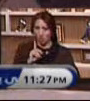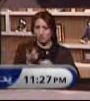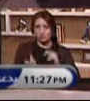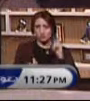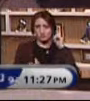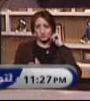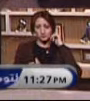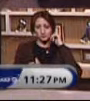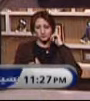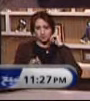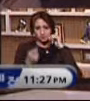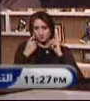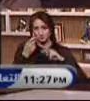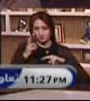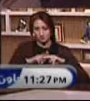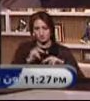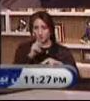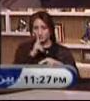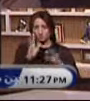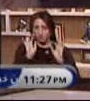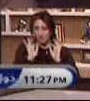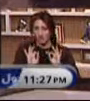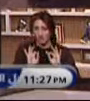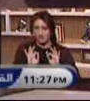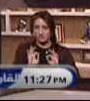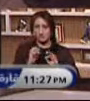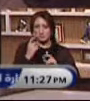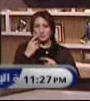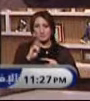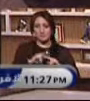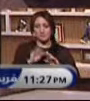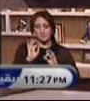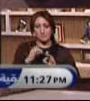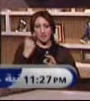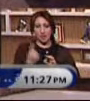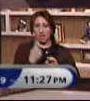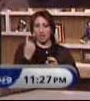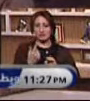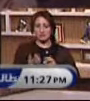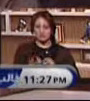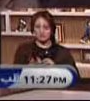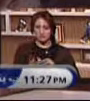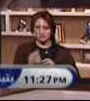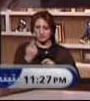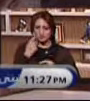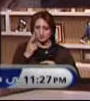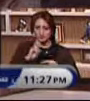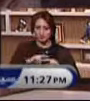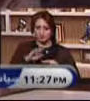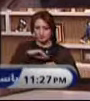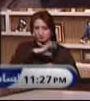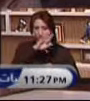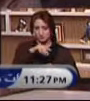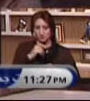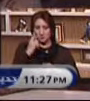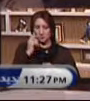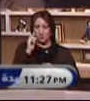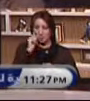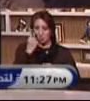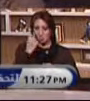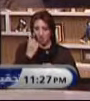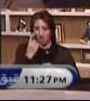مثلي من الثرى وإليه فعلام يا سيدي التيه والصد. قمر واحد يطل علينا،